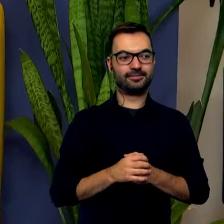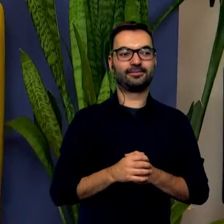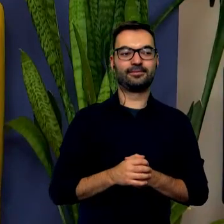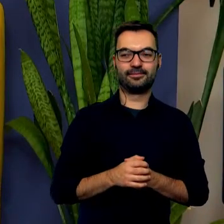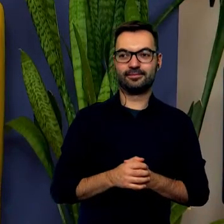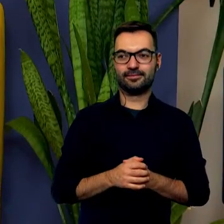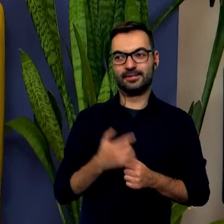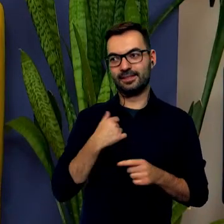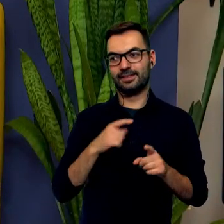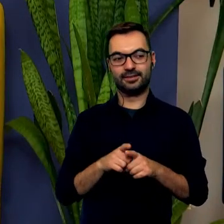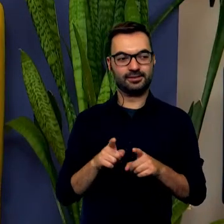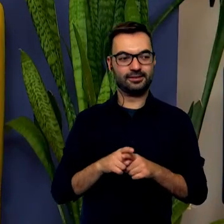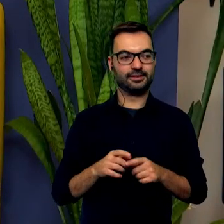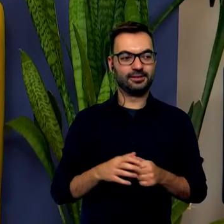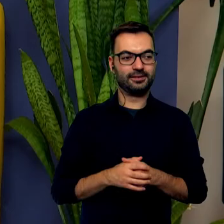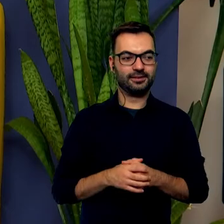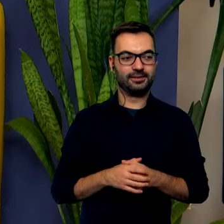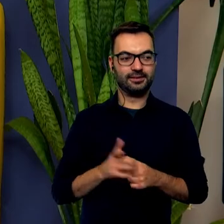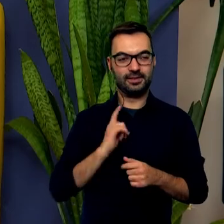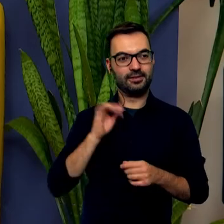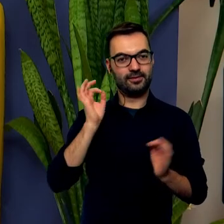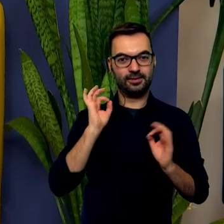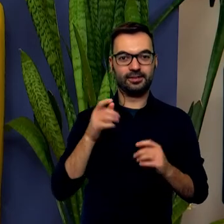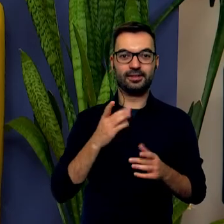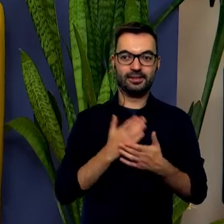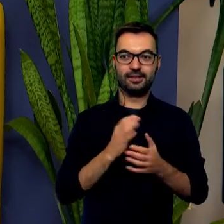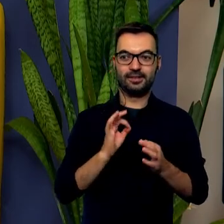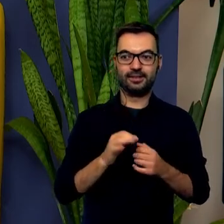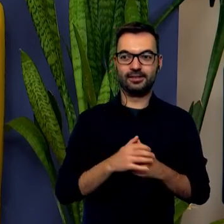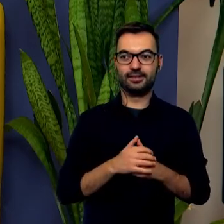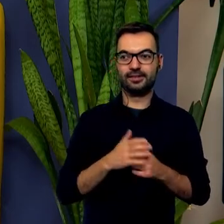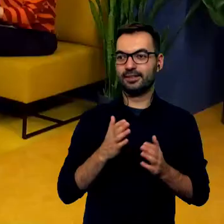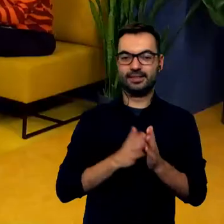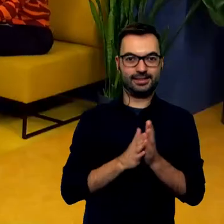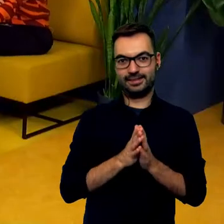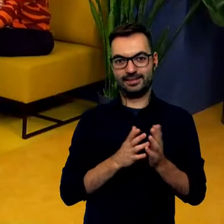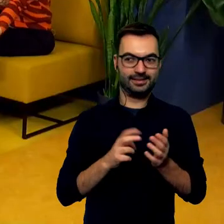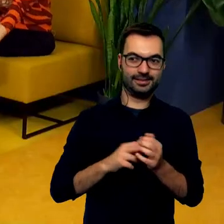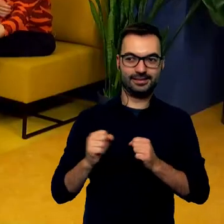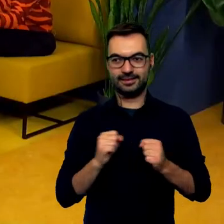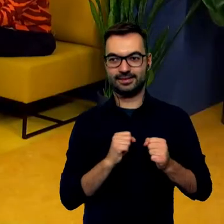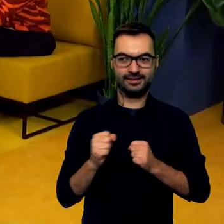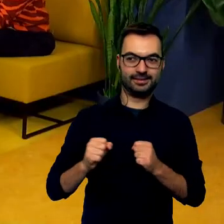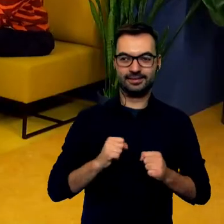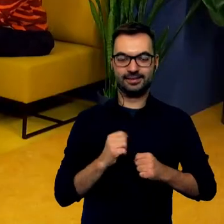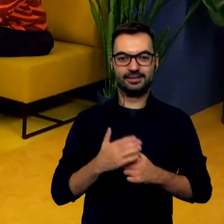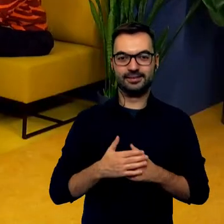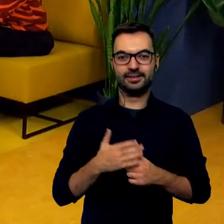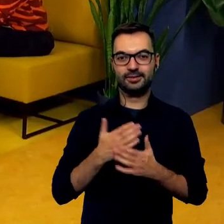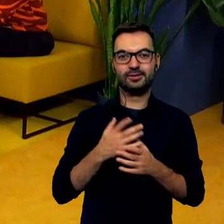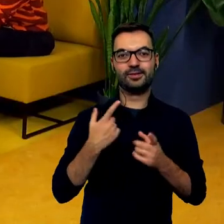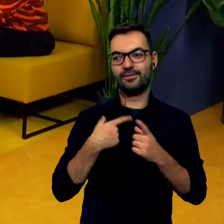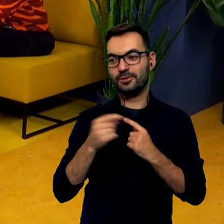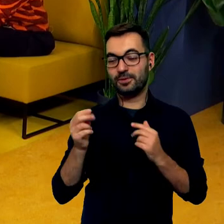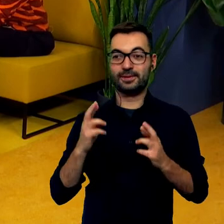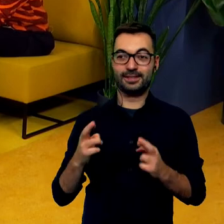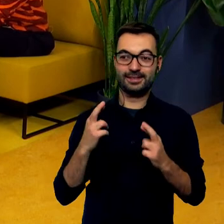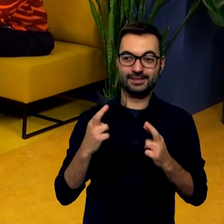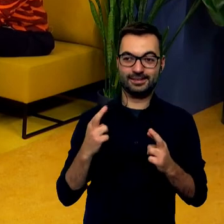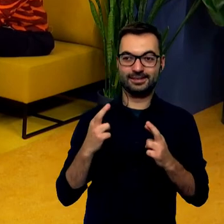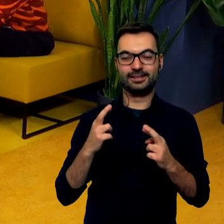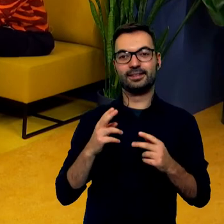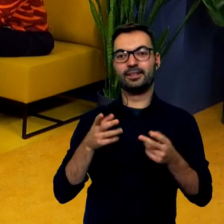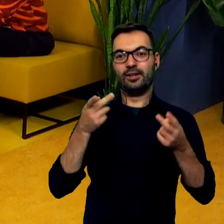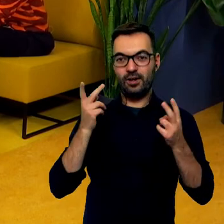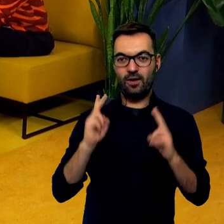zaintrygowana tym, no, więc ja będę też, czekała już siadamy na informację. Do, już teraz idziemy. Widzę, mam, że aż zacząłeś właśnie tak bardziej tak, nawet. Bo już wiem, bo już wyspałem. Mam nadzieję, że tą